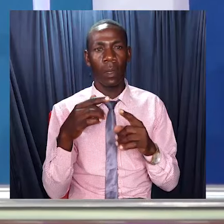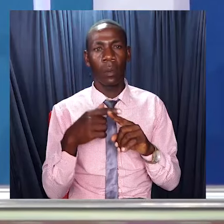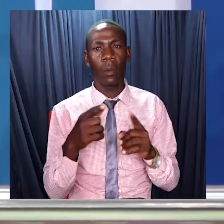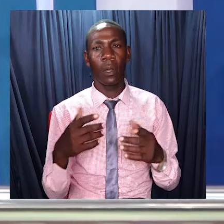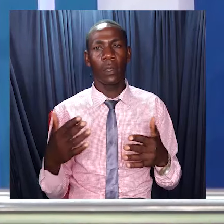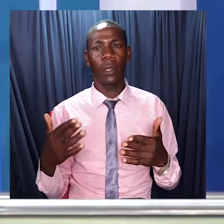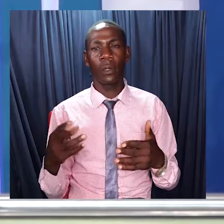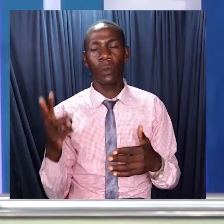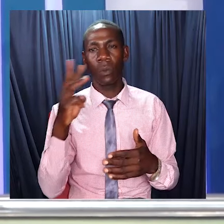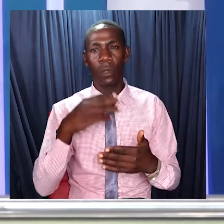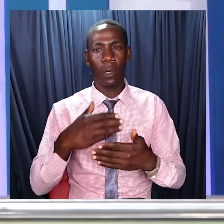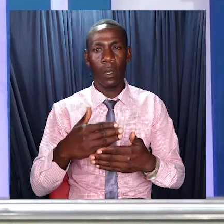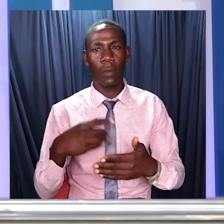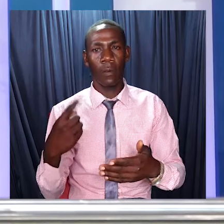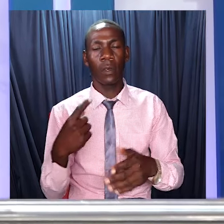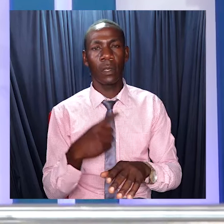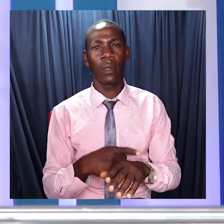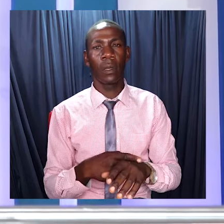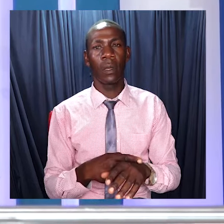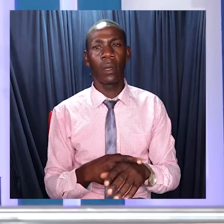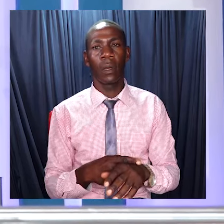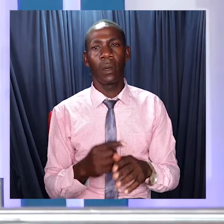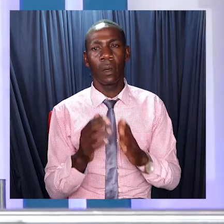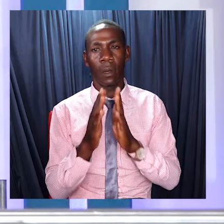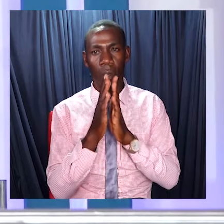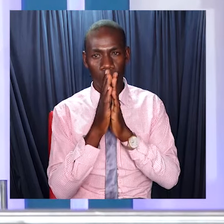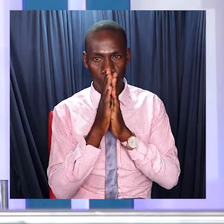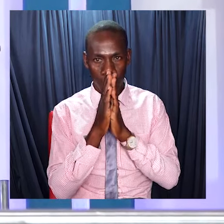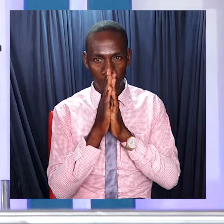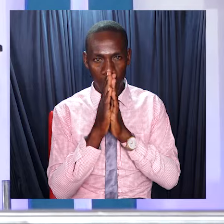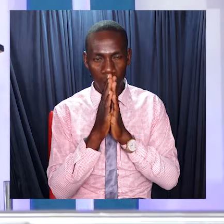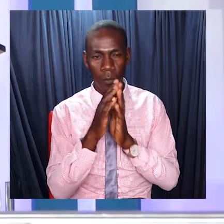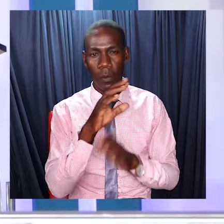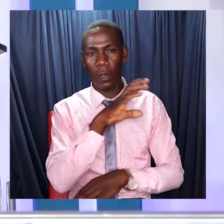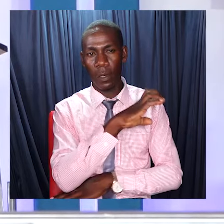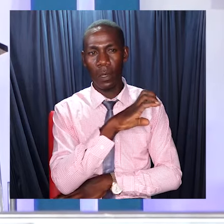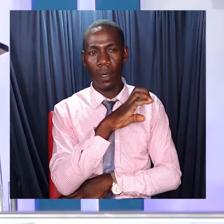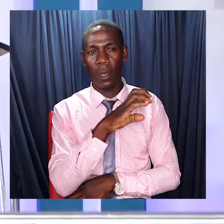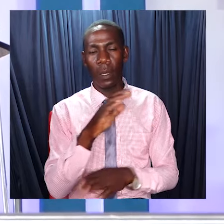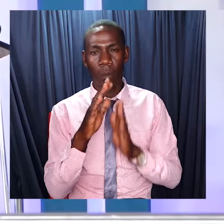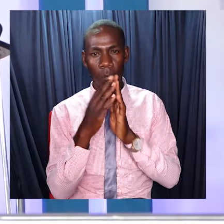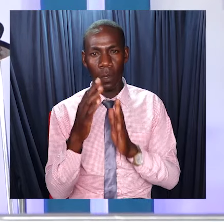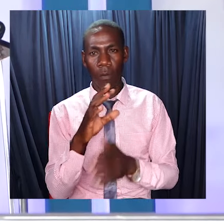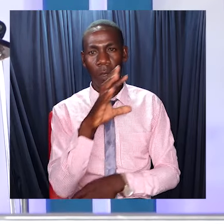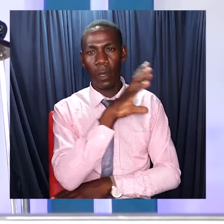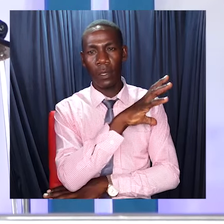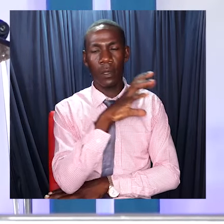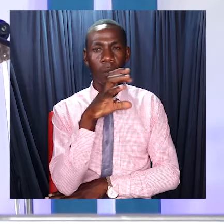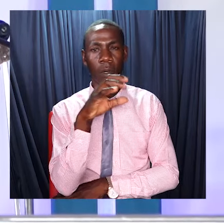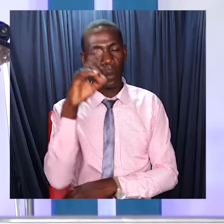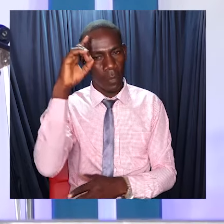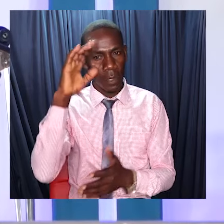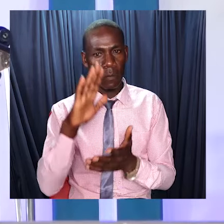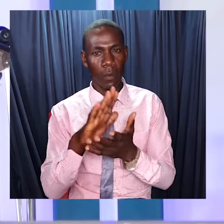yalikuwa yanazuilika kila wakati. But so many things were not lakini working out. Lakini maombi ya Pasaka nikaamini. But during the prayers, maombi ya Pasaka nikaamini. Christmas,